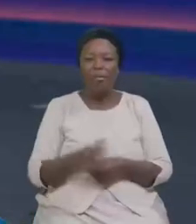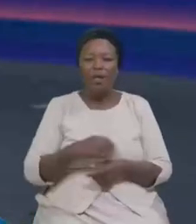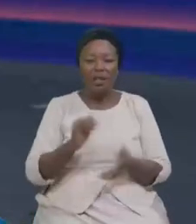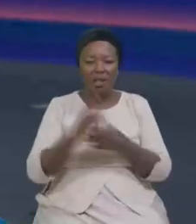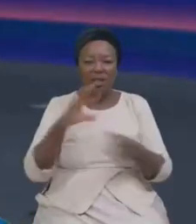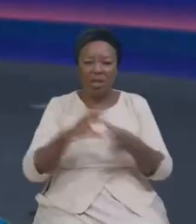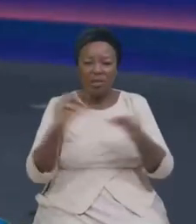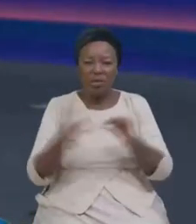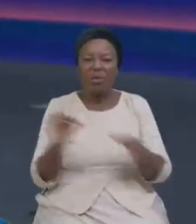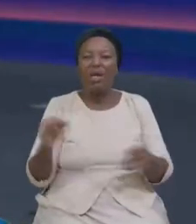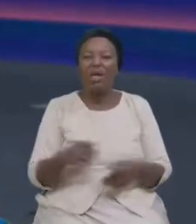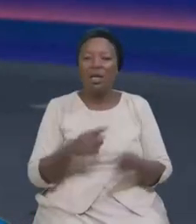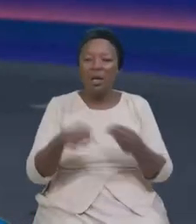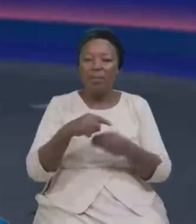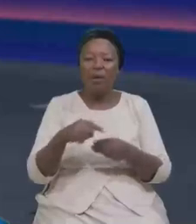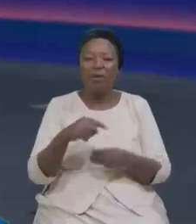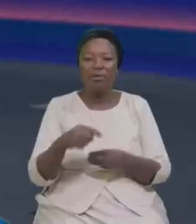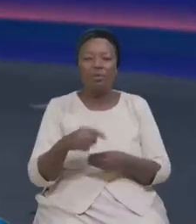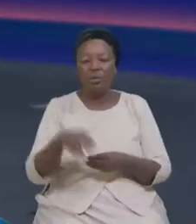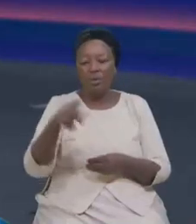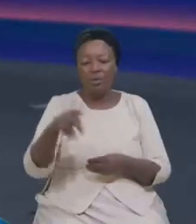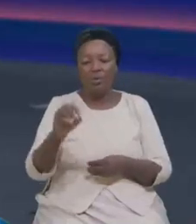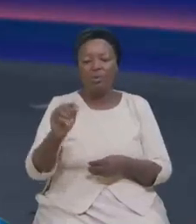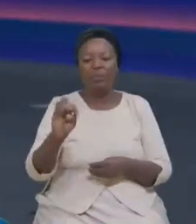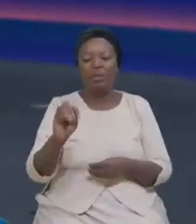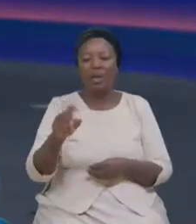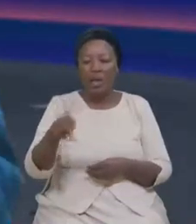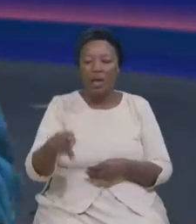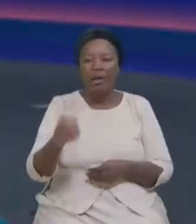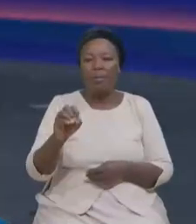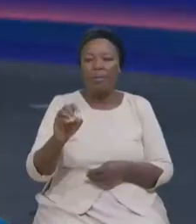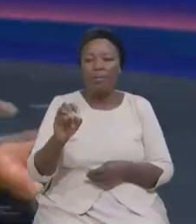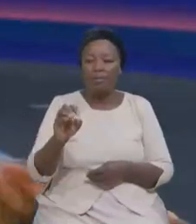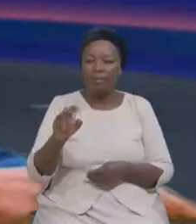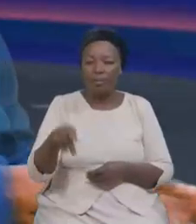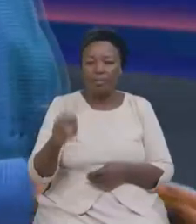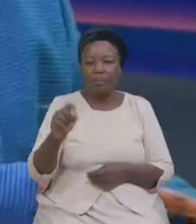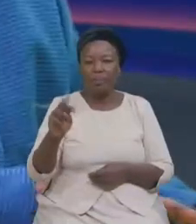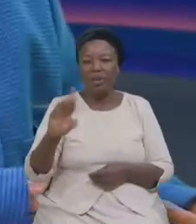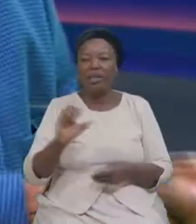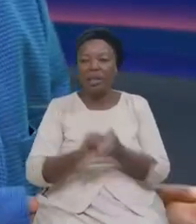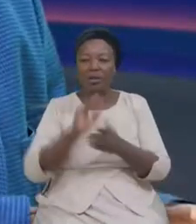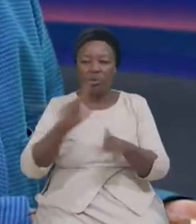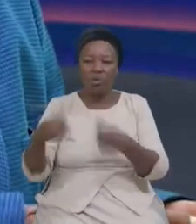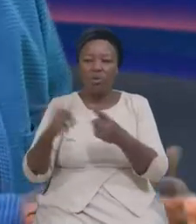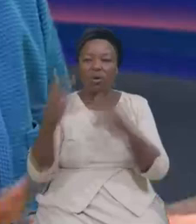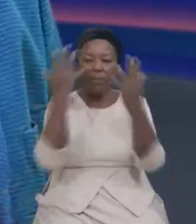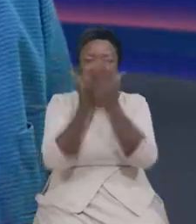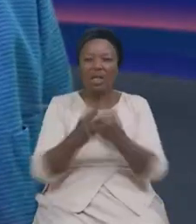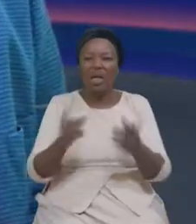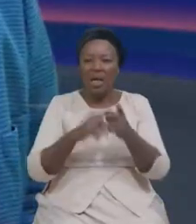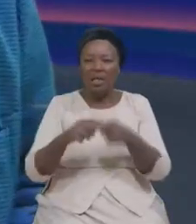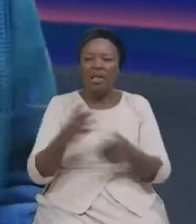en était ainsi pour l'apôtre Pierre. Il était placé dans la prison. Et le lendemain, Hérode le